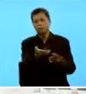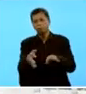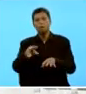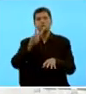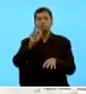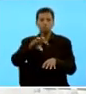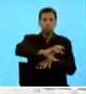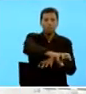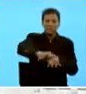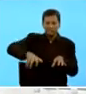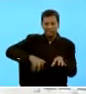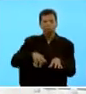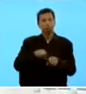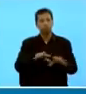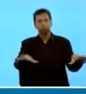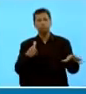provinsi.